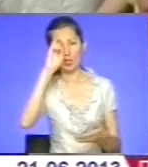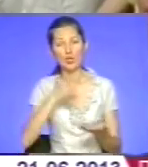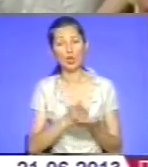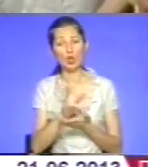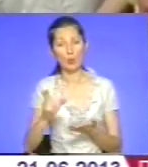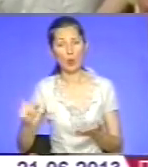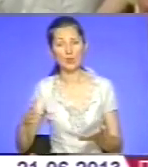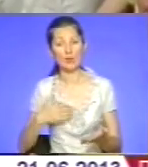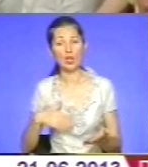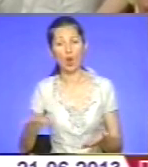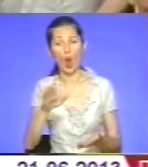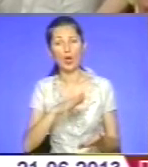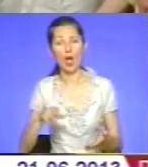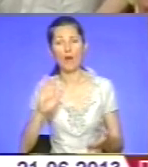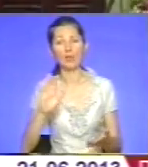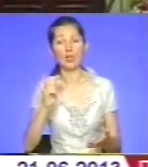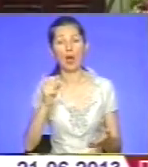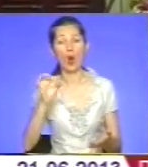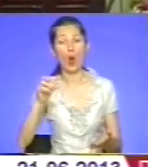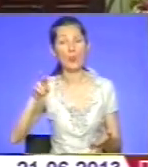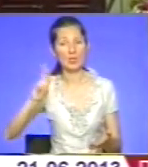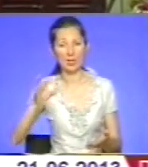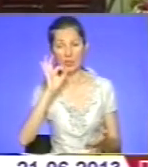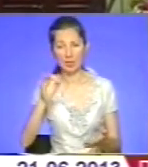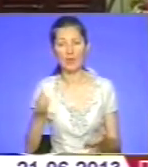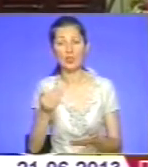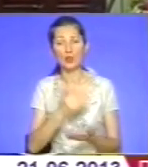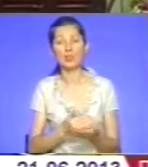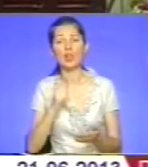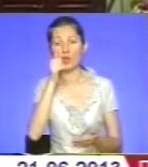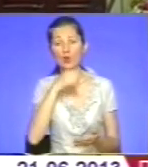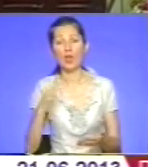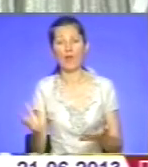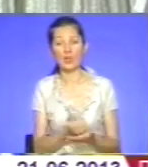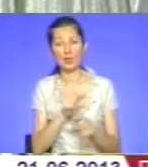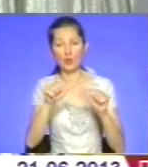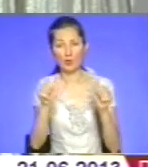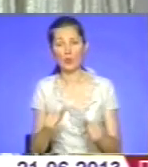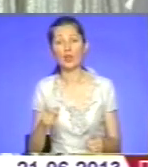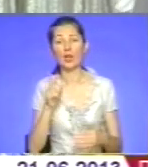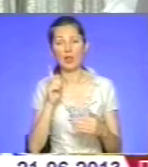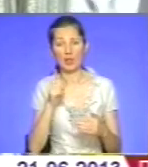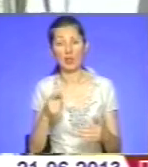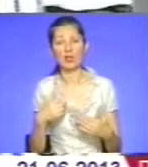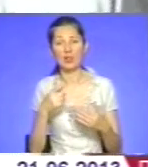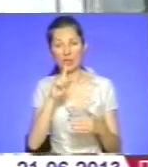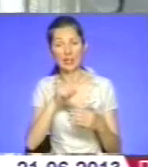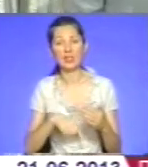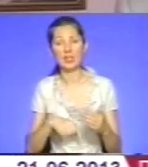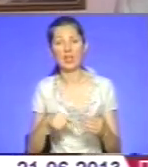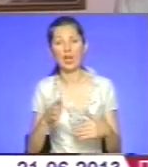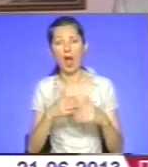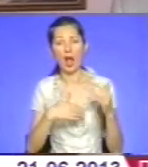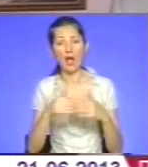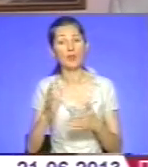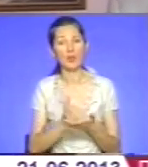Хоптян наголосив, що за останні роки вдалося сформувати надійний кадровий резерв не лише в обласній державній адміністрації, а й у районних. Я